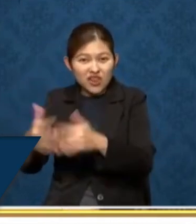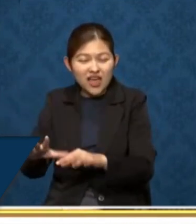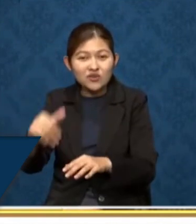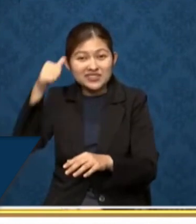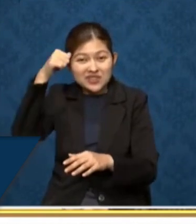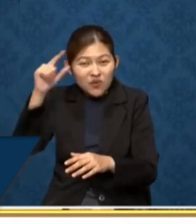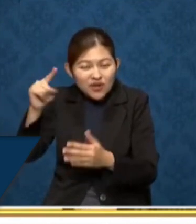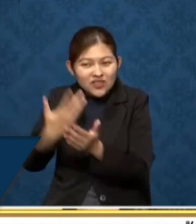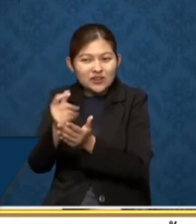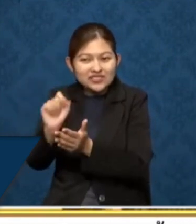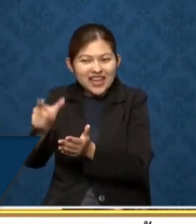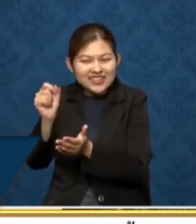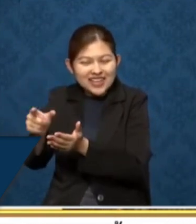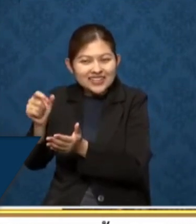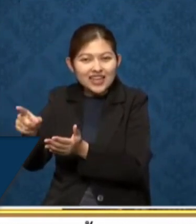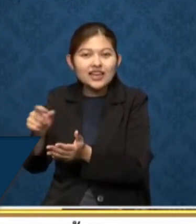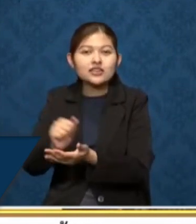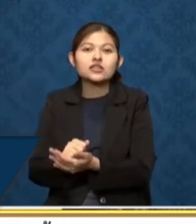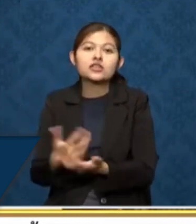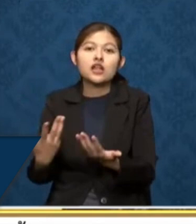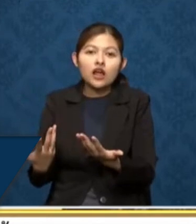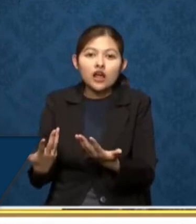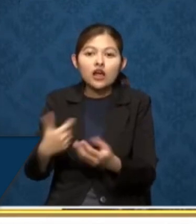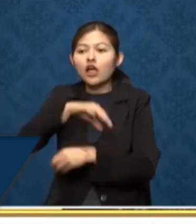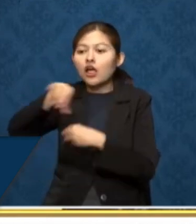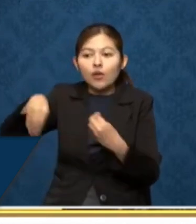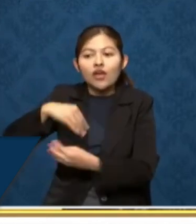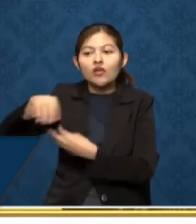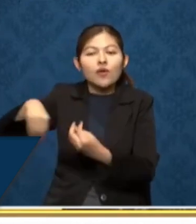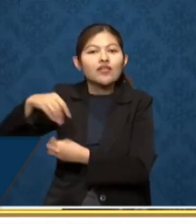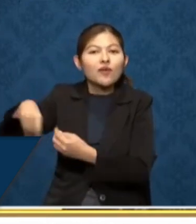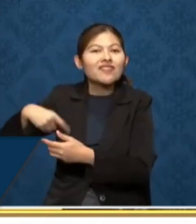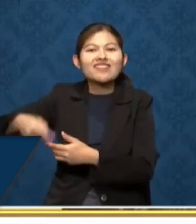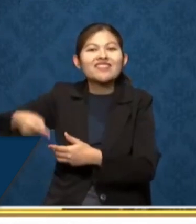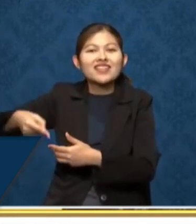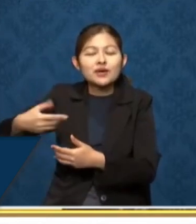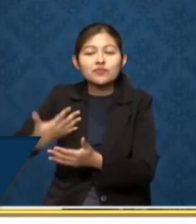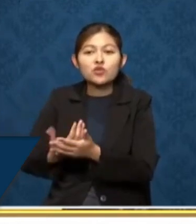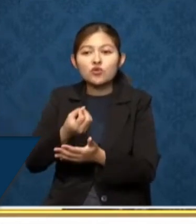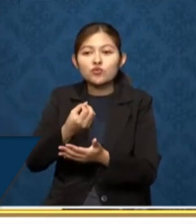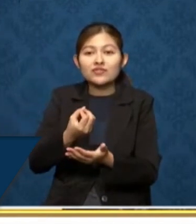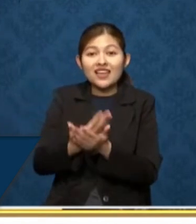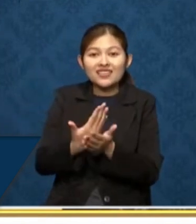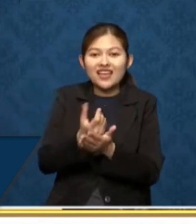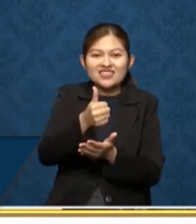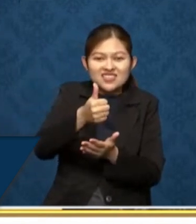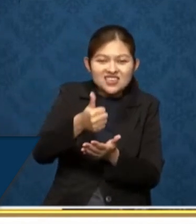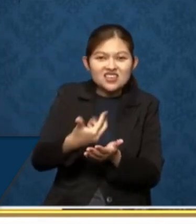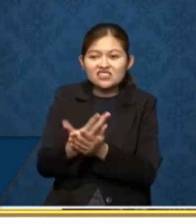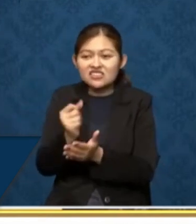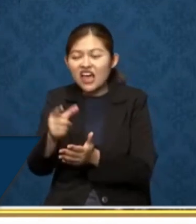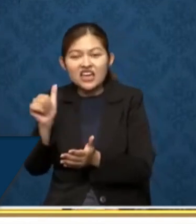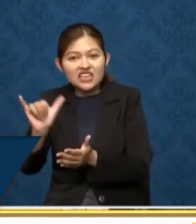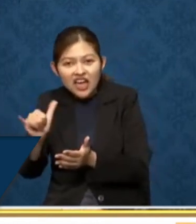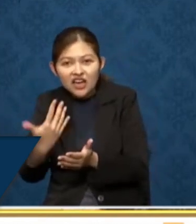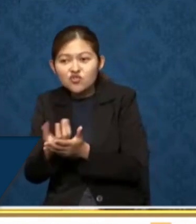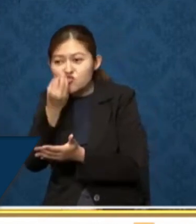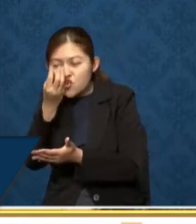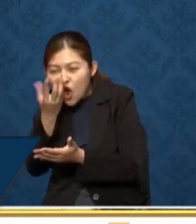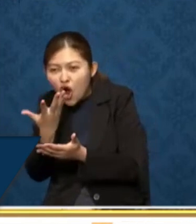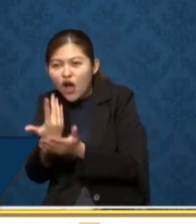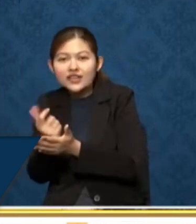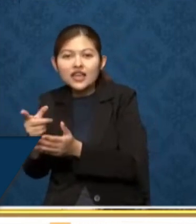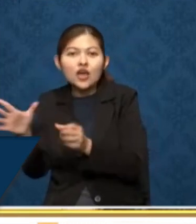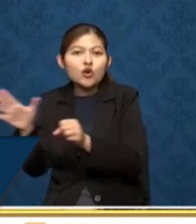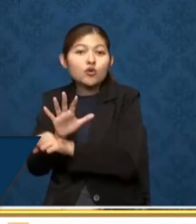ายวันจ่ายไปไม่พอสุดท้ายแล้วทุกอย่างวนกลับมาอยู่ที่เดิมต้นก็ยังไม่ได้จ่ายดอกก็จ่ายไม่ครบนะคะดอกจ่